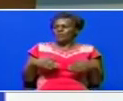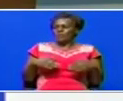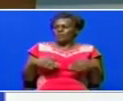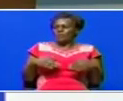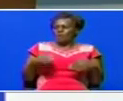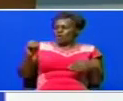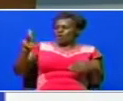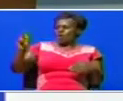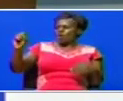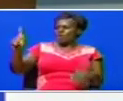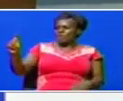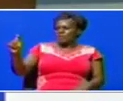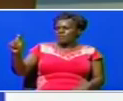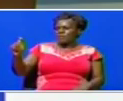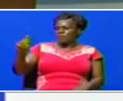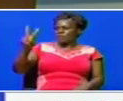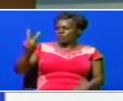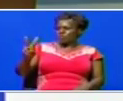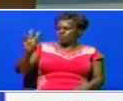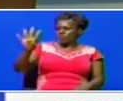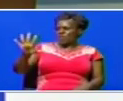John Ekuru Aukot, 251,